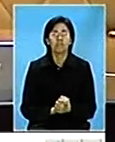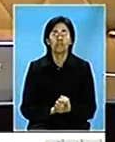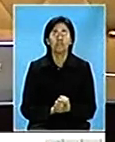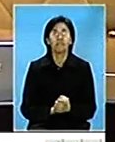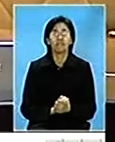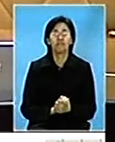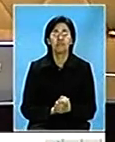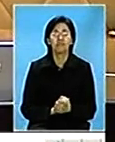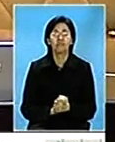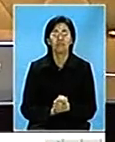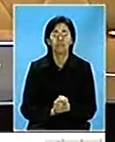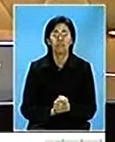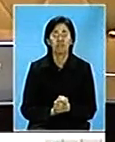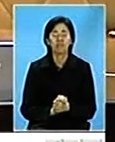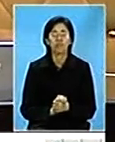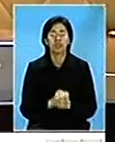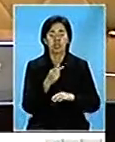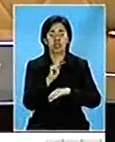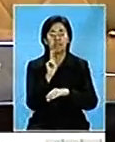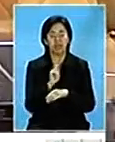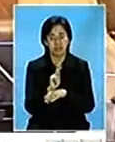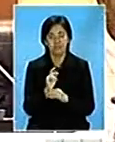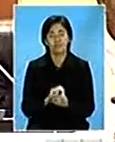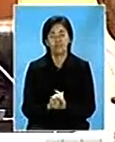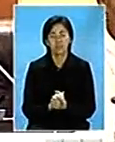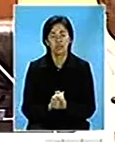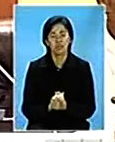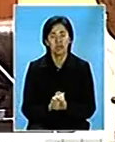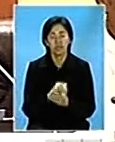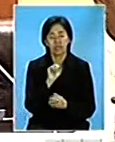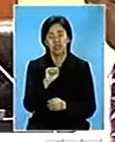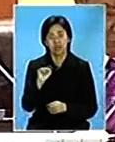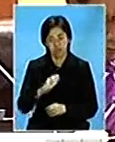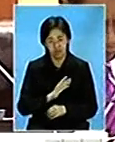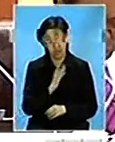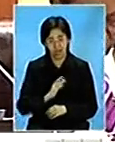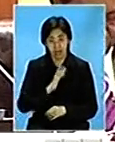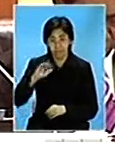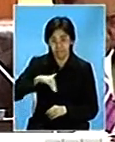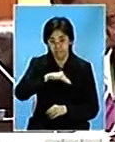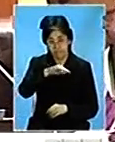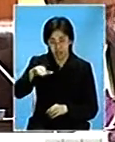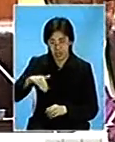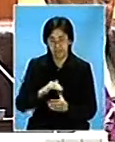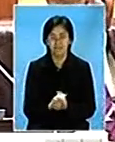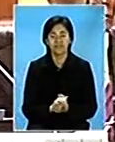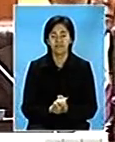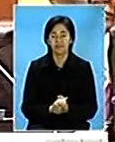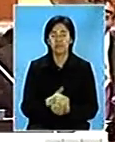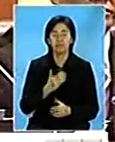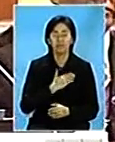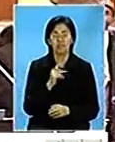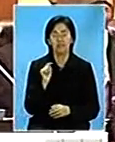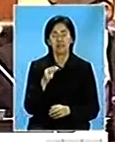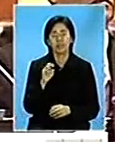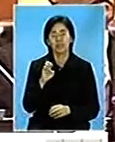กราบเรียนท่านประธานที่เคารพท่านสมาชิกผู้ทรงเกียรติทุกท่านกับผมนายธีระว